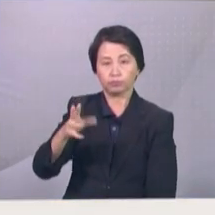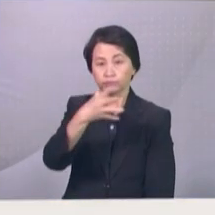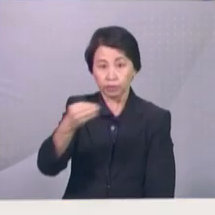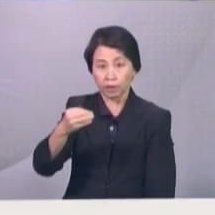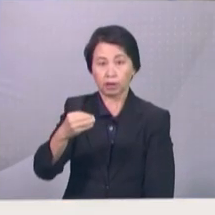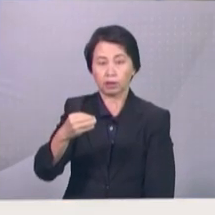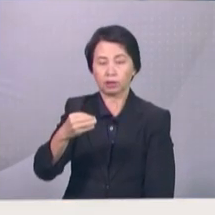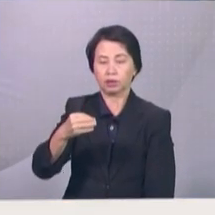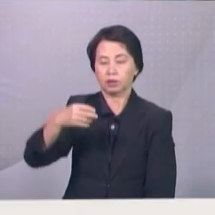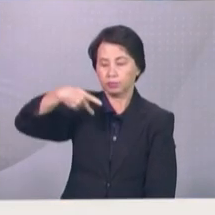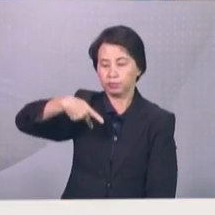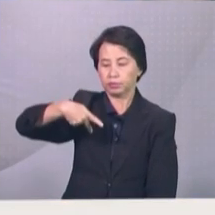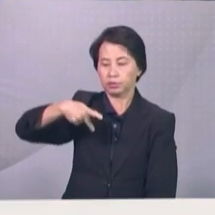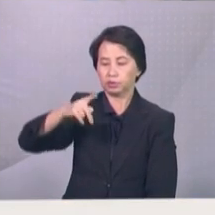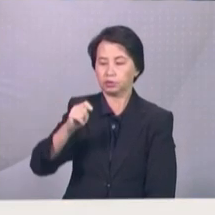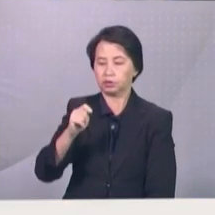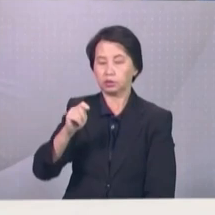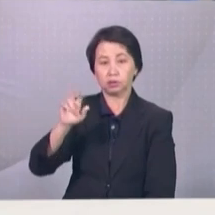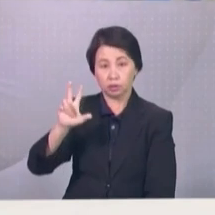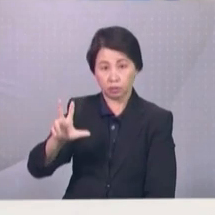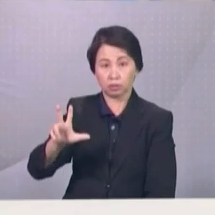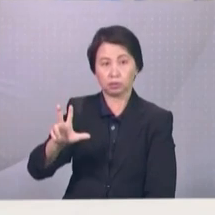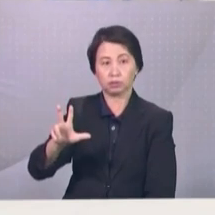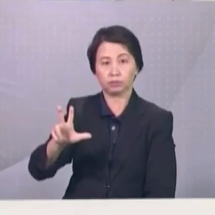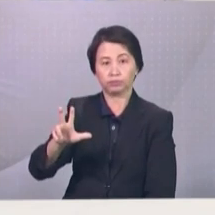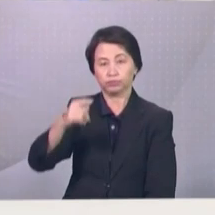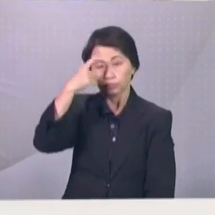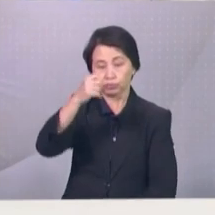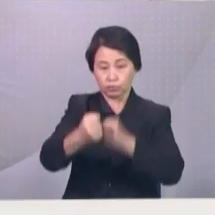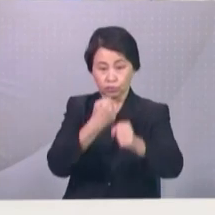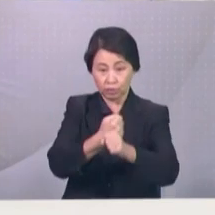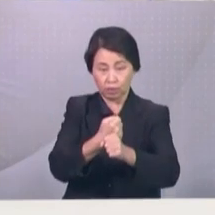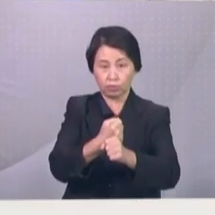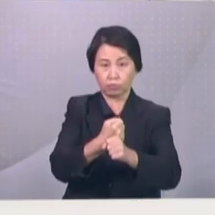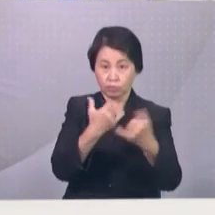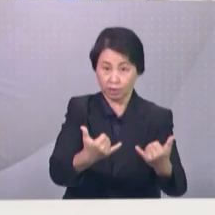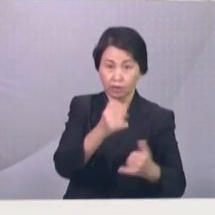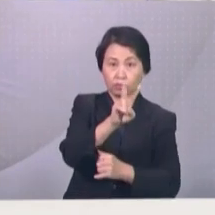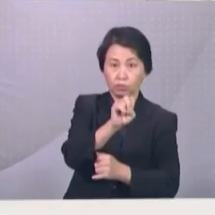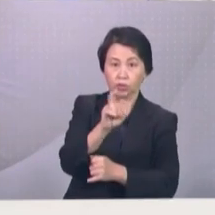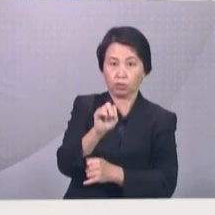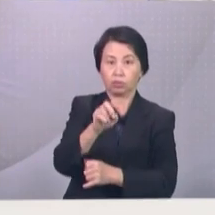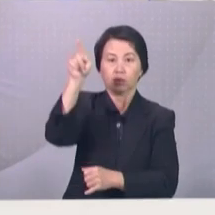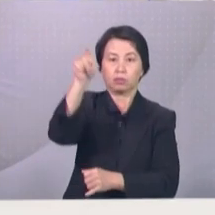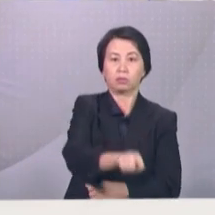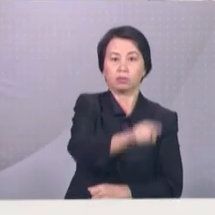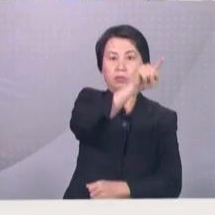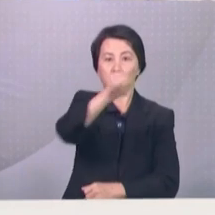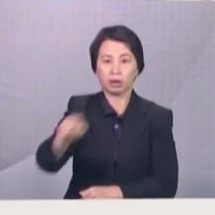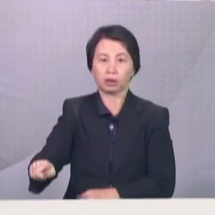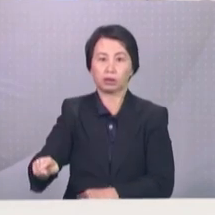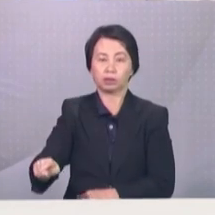dan pentaksiran tingkatan 3 PT3 bagi tahun 2020 dibatalkan.